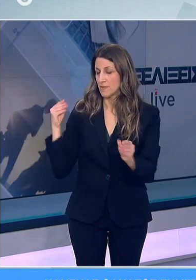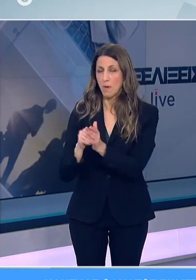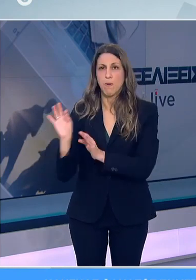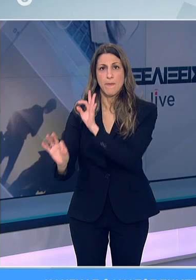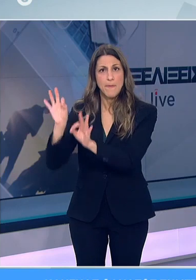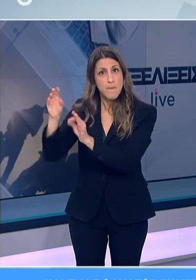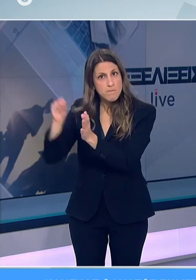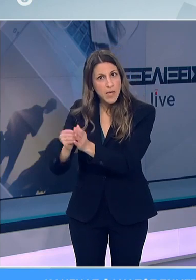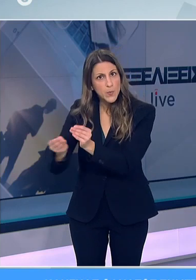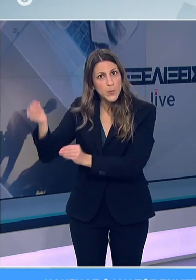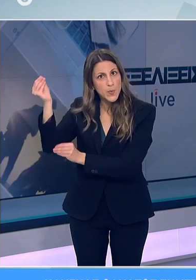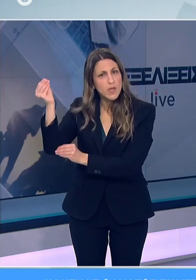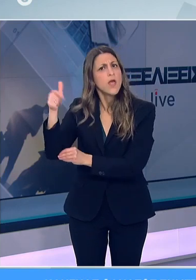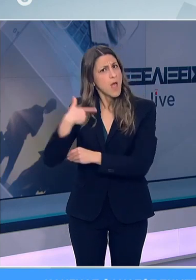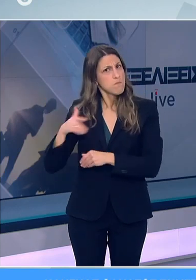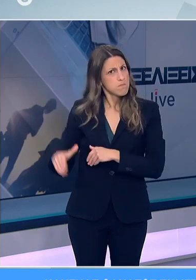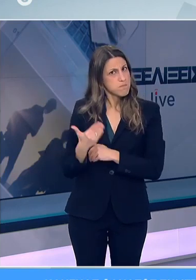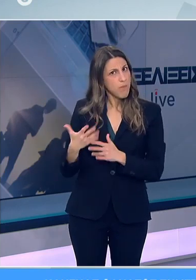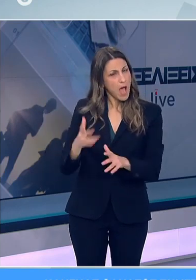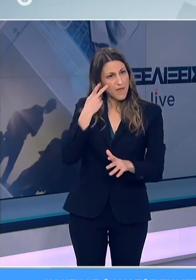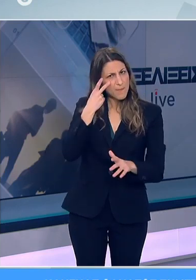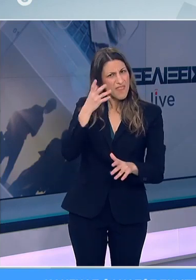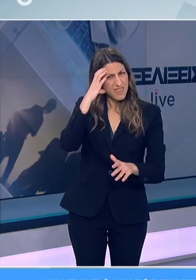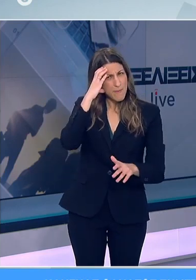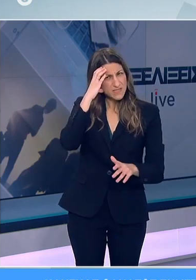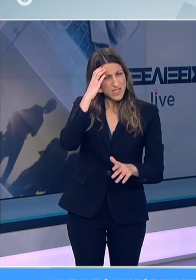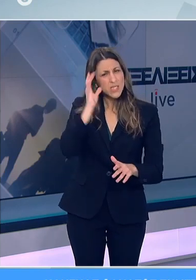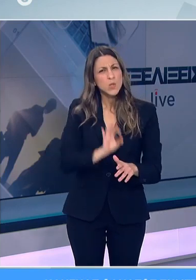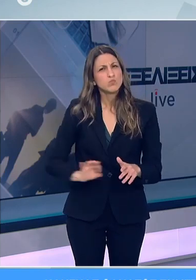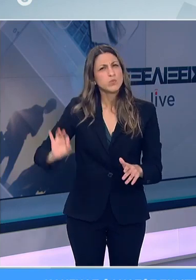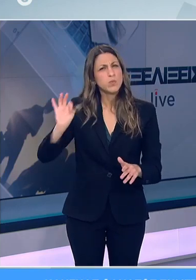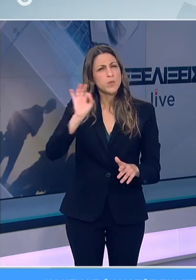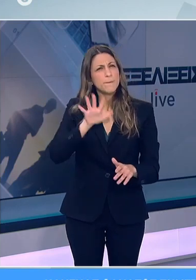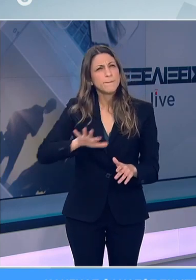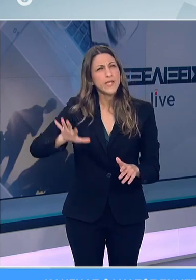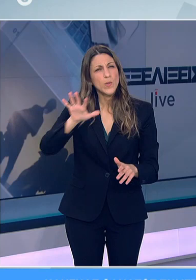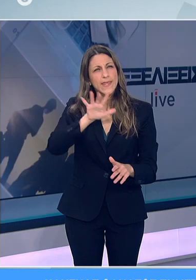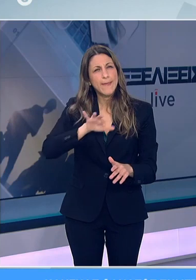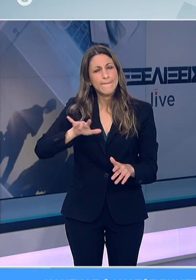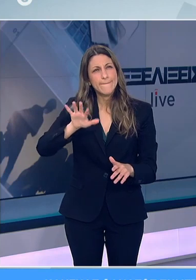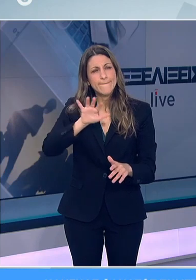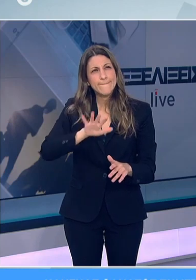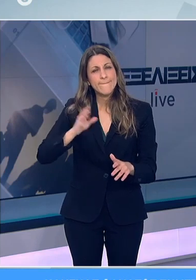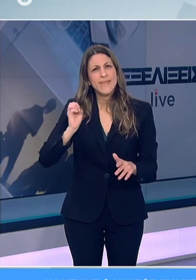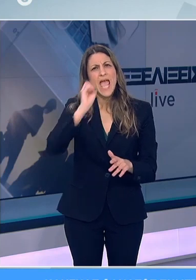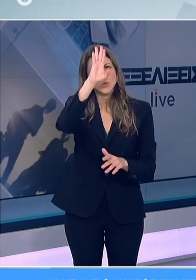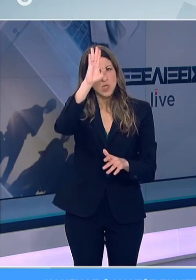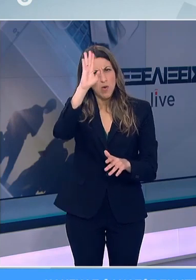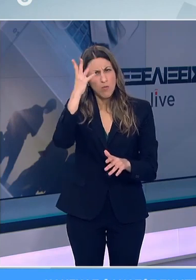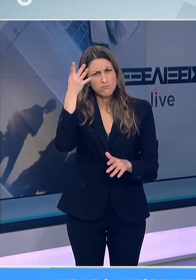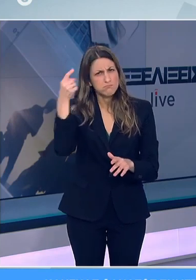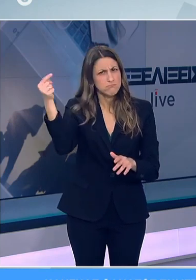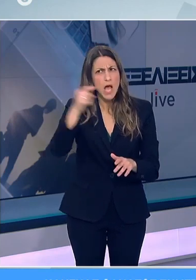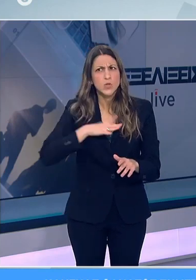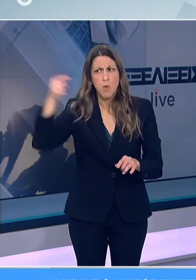φάση της επιδημίας και αντιμετωπίσαμε τέτοιες εξάρσεις, θα θυμάστε όλη την εισαγωγή κρουσμάτων από κάποιες περιοχές εκτός Ελλάδος,